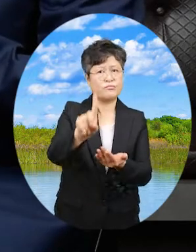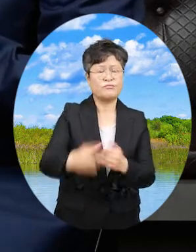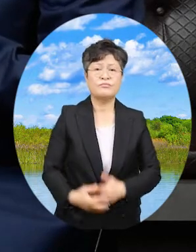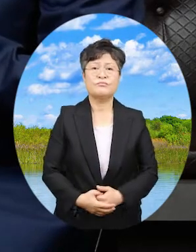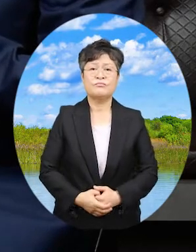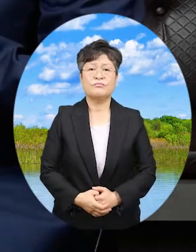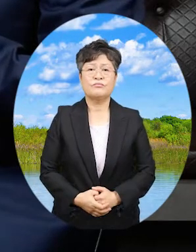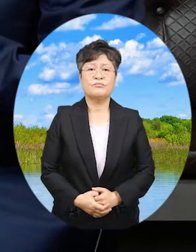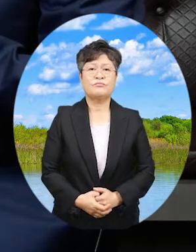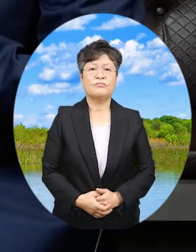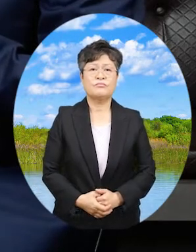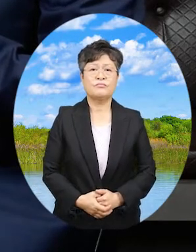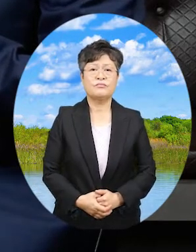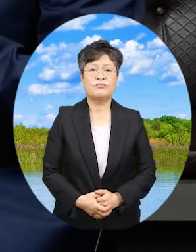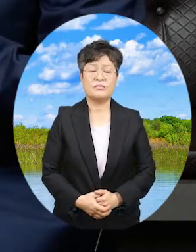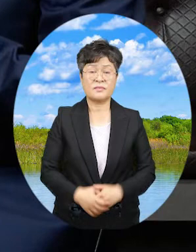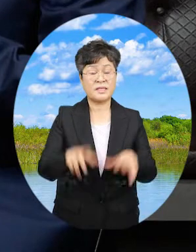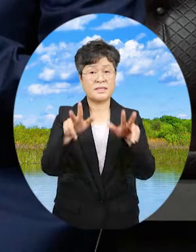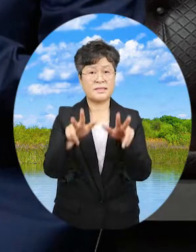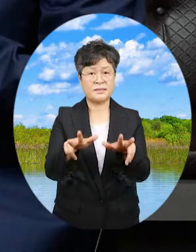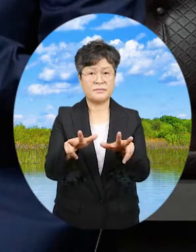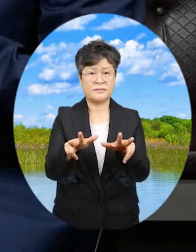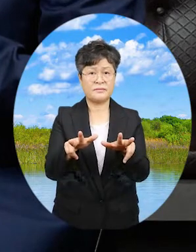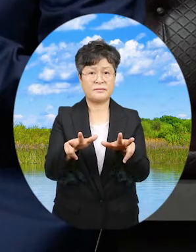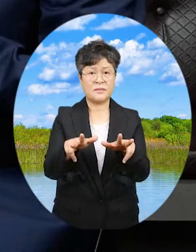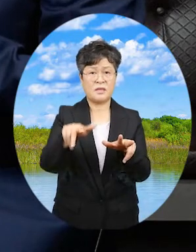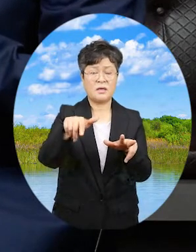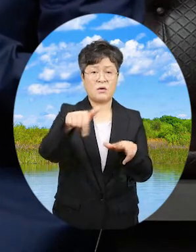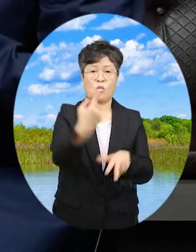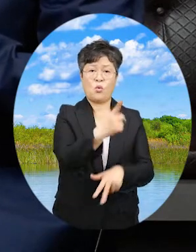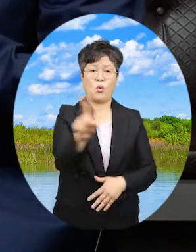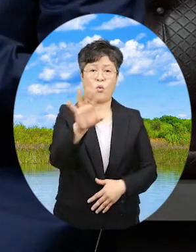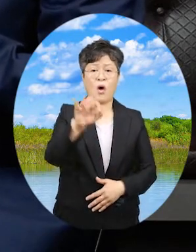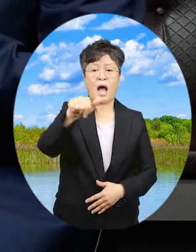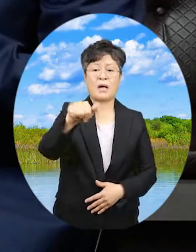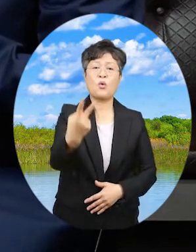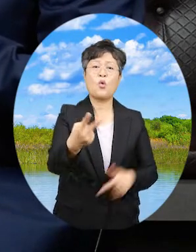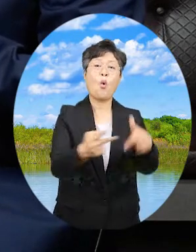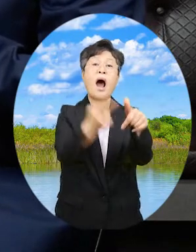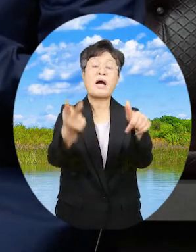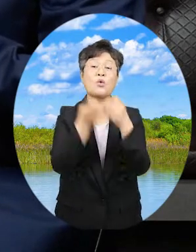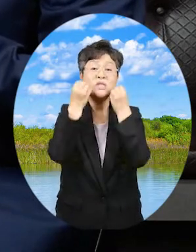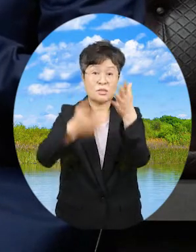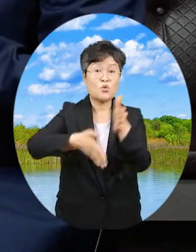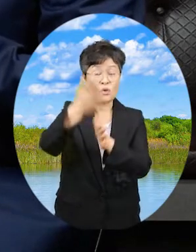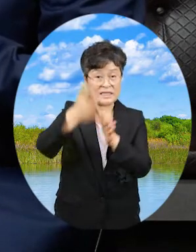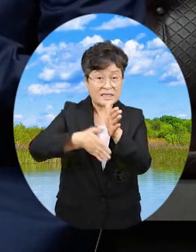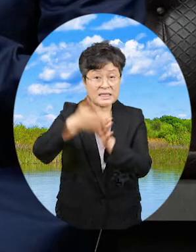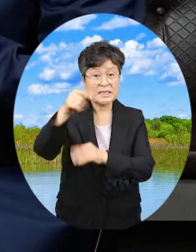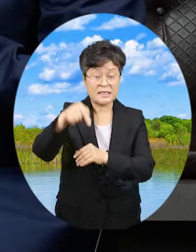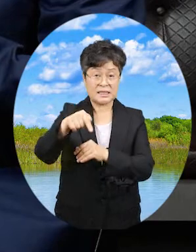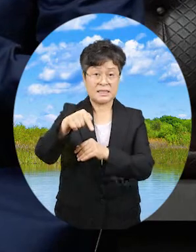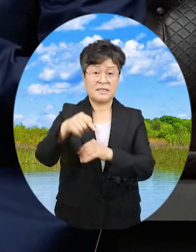이제 뭐 매운탕 집도 많았고 저도 그 근처에 대학교 다녔는데 MT 갔다 하면 이제 원천 유원지로 가고 그랬거든요. 예. 지역의 어떻게